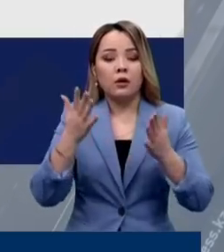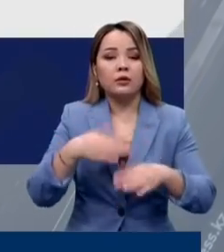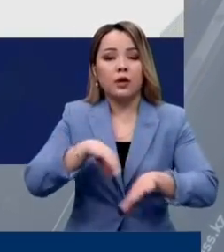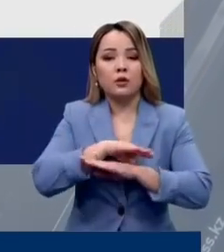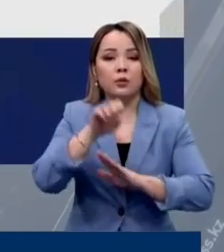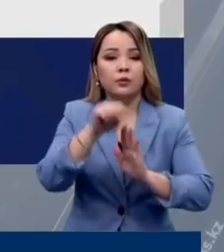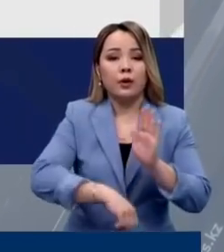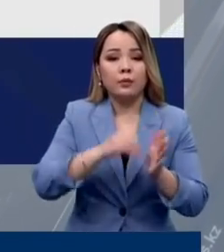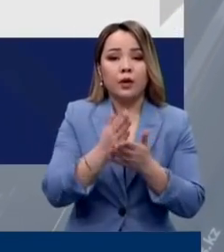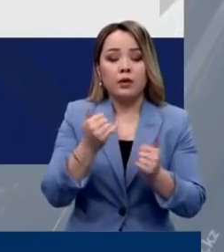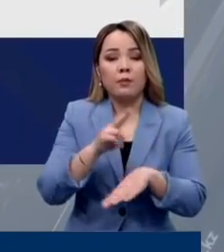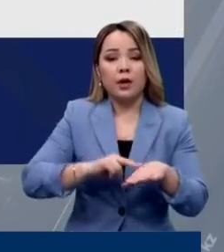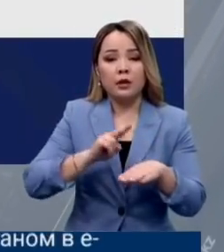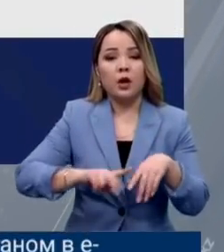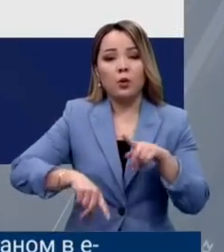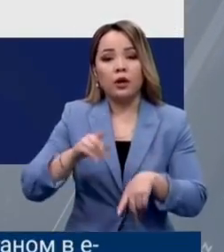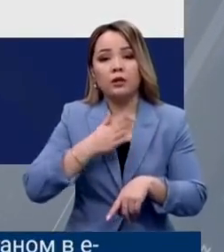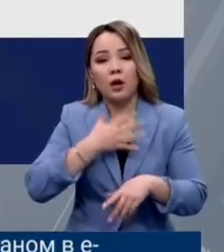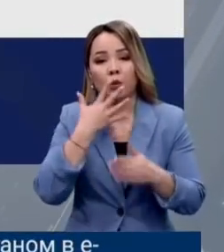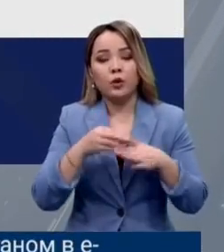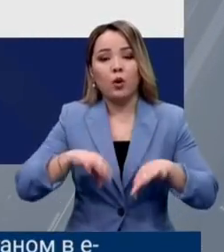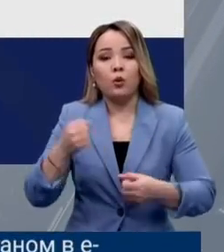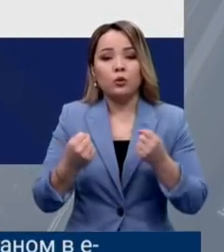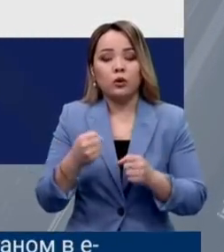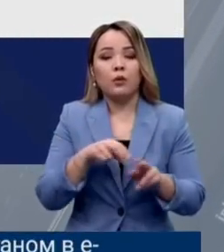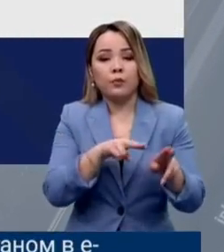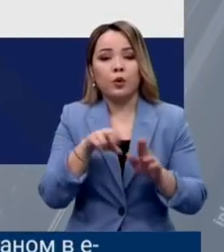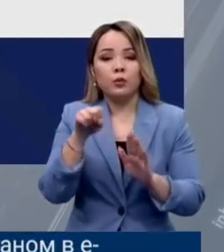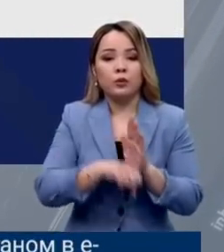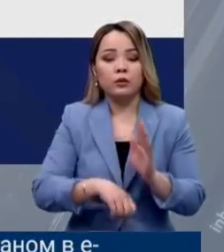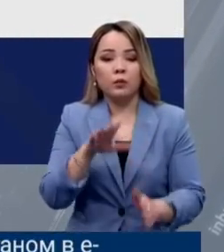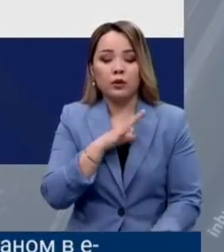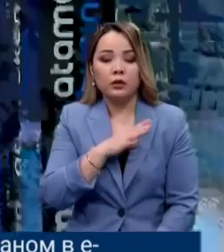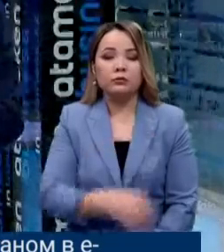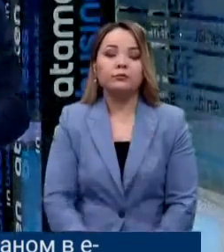Жергілікті полиция берген ақпаратқа сәйкес отандасымыз өз көлігінде оқ жарақатынан көз жұмған.